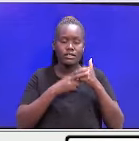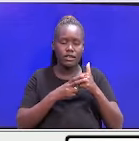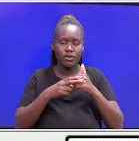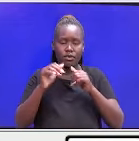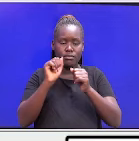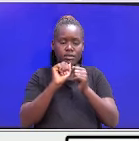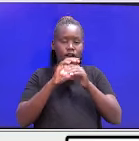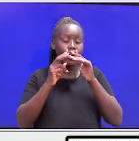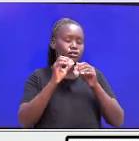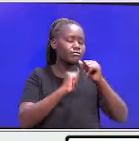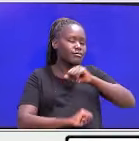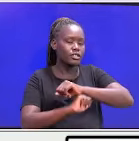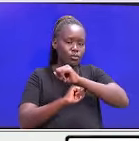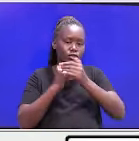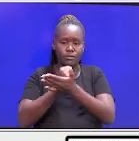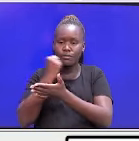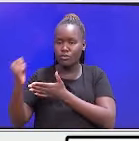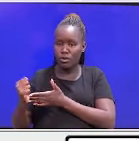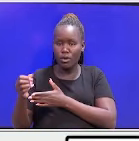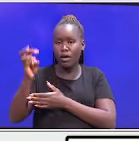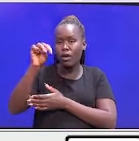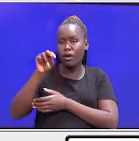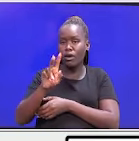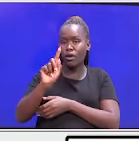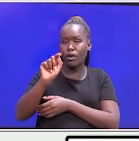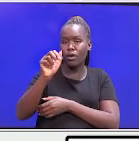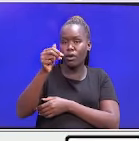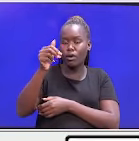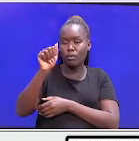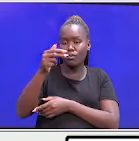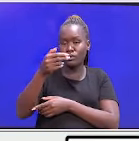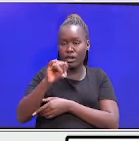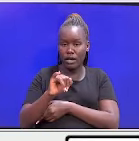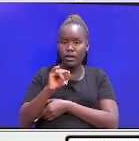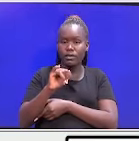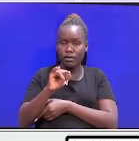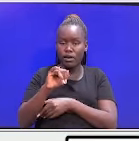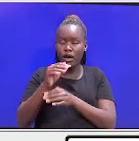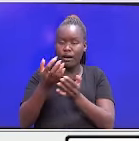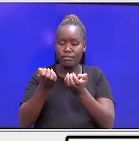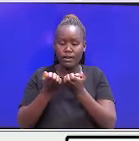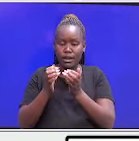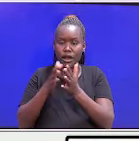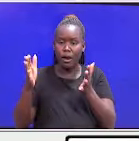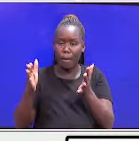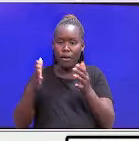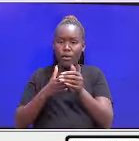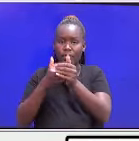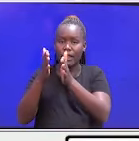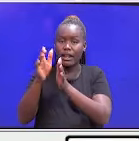ya kumbandua Mutai madarakani licha ya Rogani akihitaji zaidi wakilishi